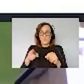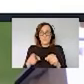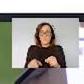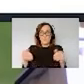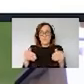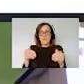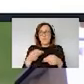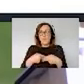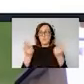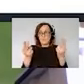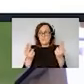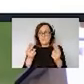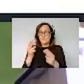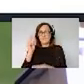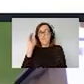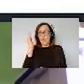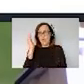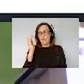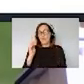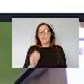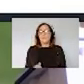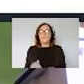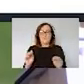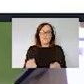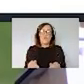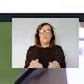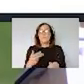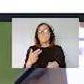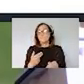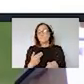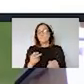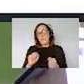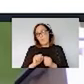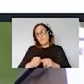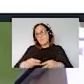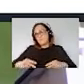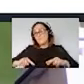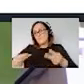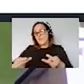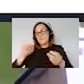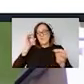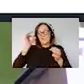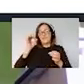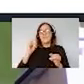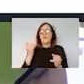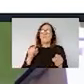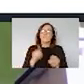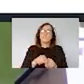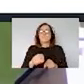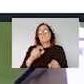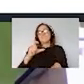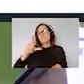możliwość udostępniania naszego ekranu. Możemy go udostępnić i przekazać informacje tak jak w przypadku